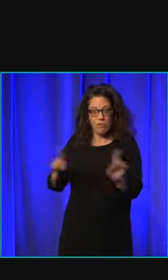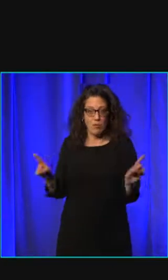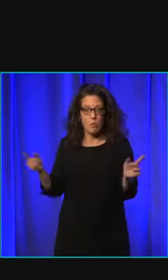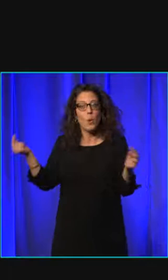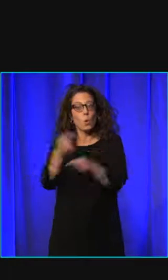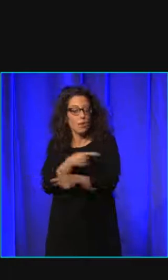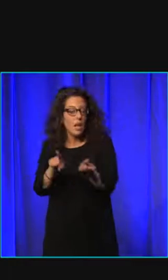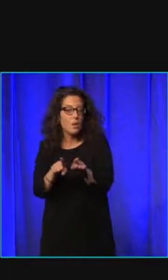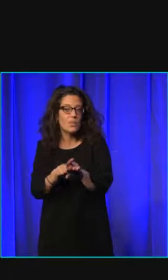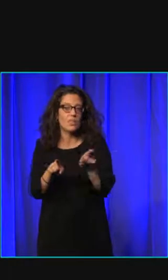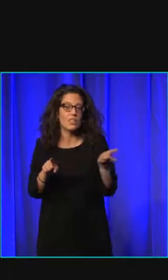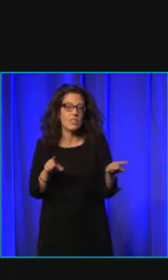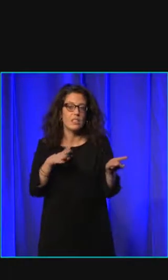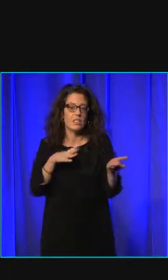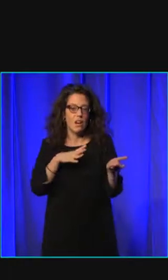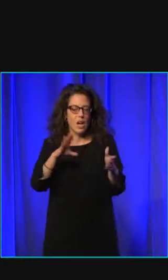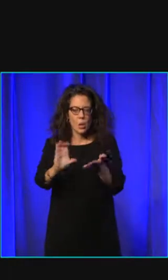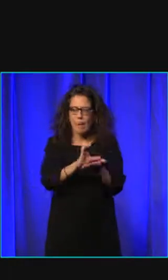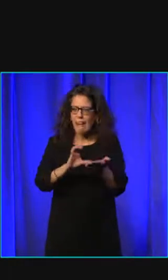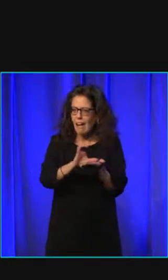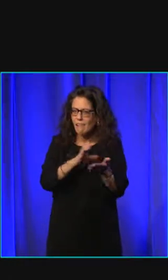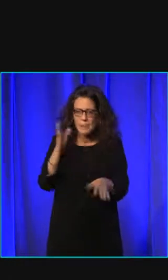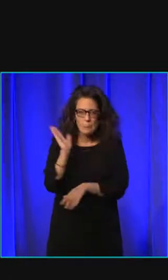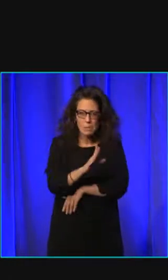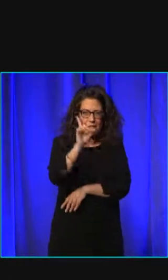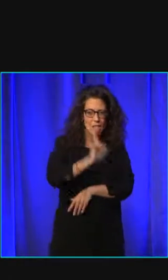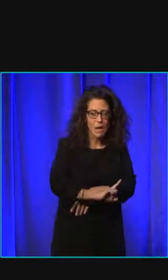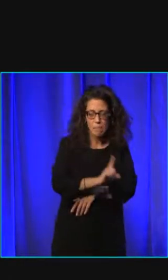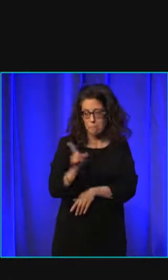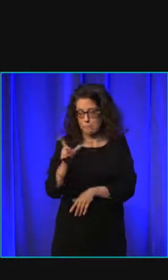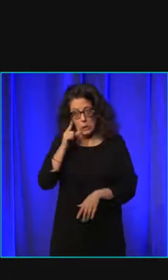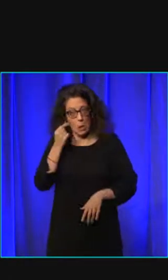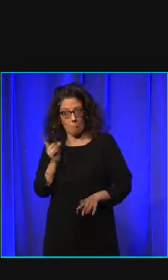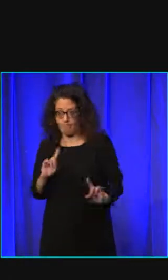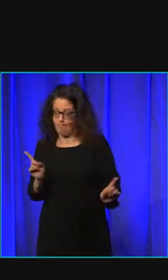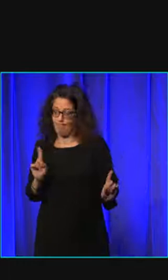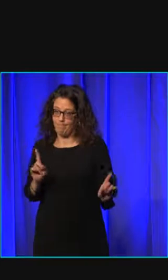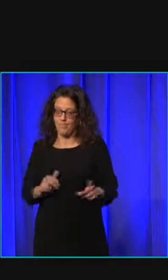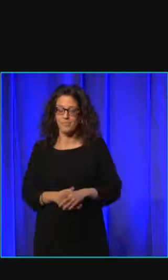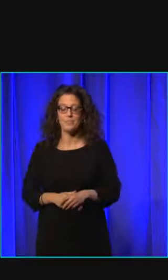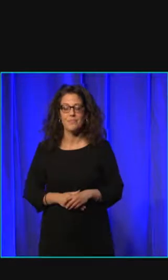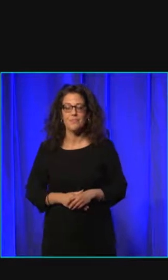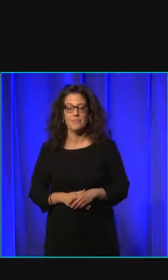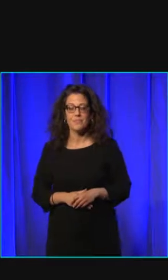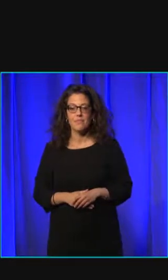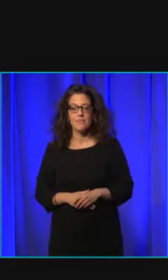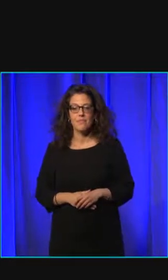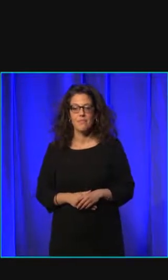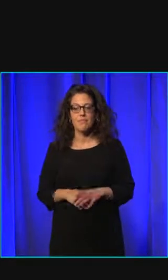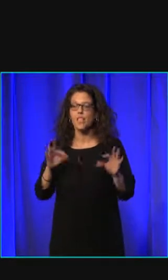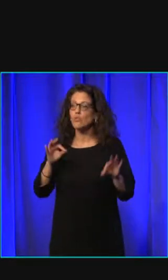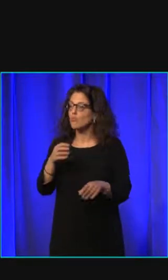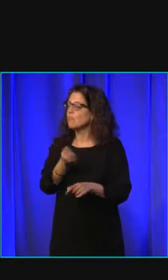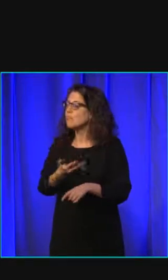y a des séquences chorégraphiques qui sont réalisées par les femmes, mais pas par les hommes. Et quand on a mis ces personnes dans